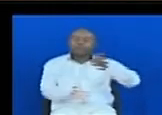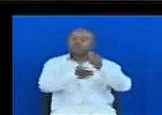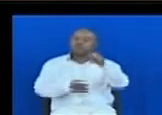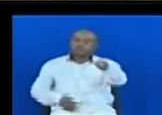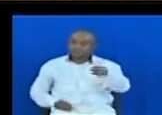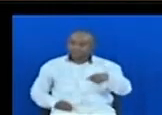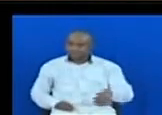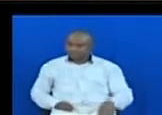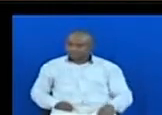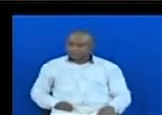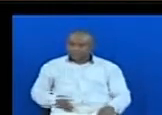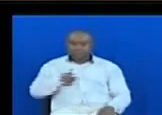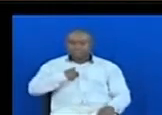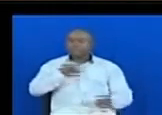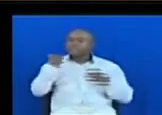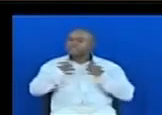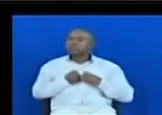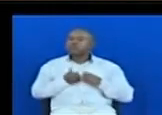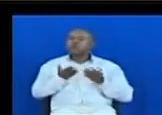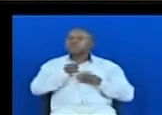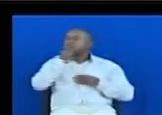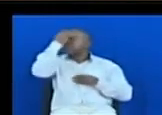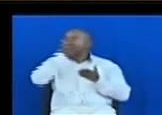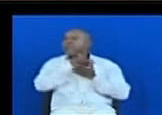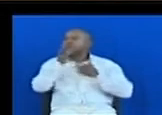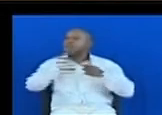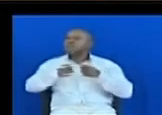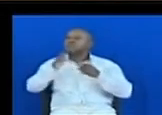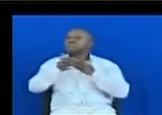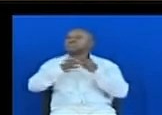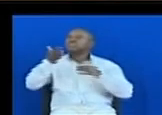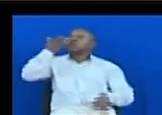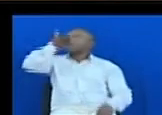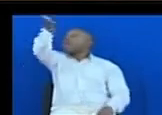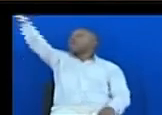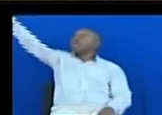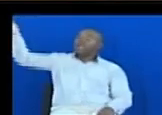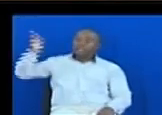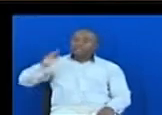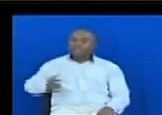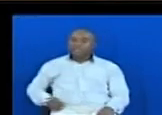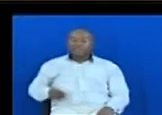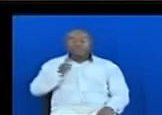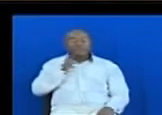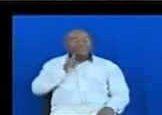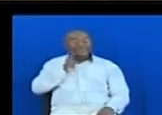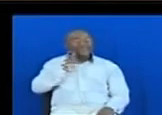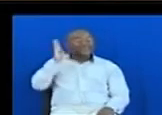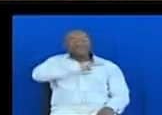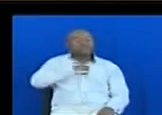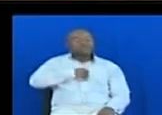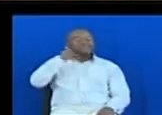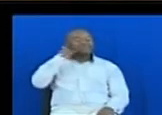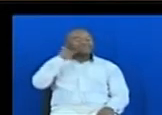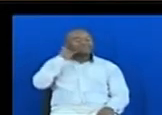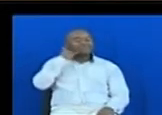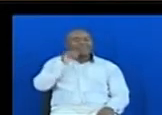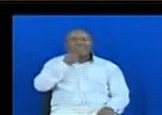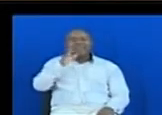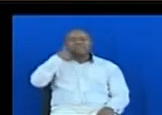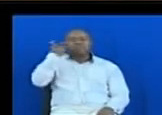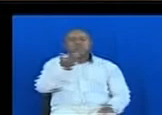Napata shida. Labda nyinyi hamna marafiki duniani huko na nchi zingine zingine. Lakini mimi kila siku napigiwa simu. Nani baada ya